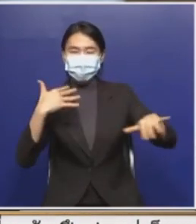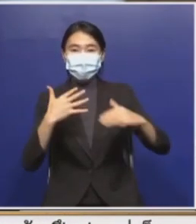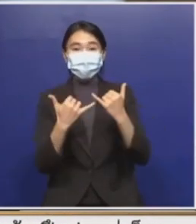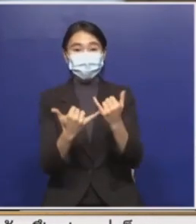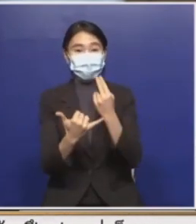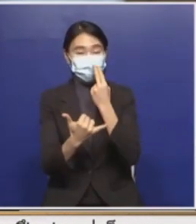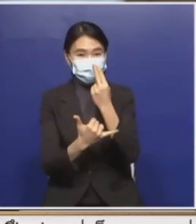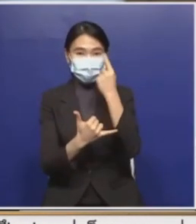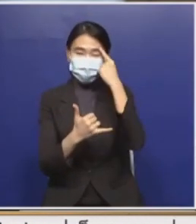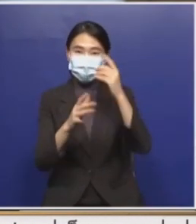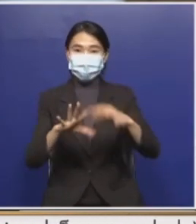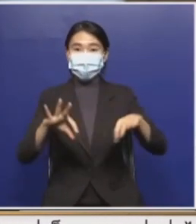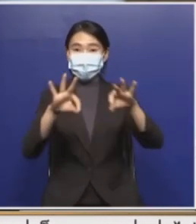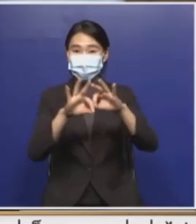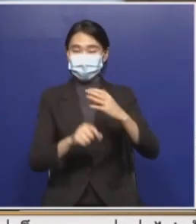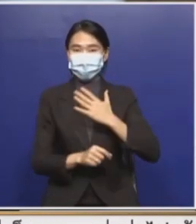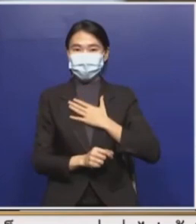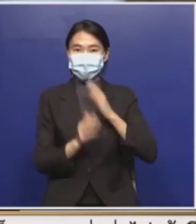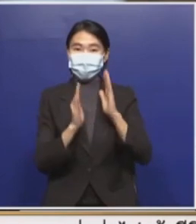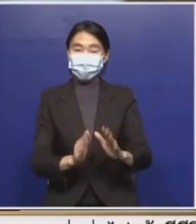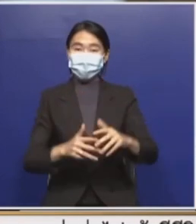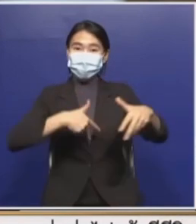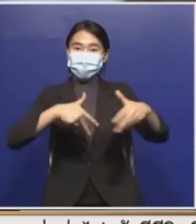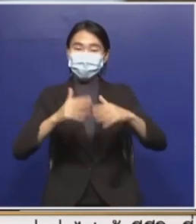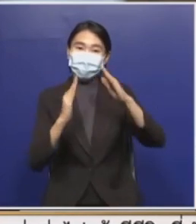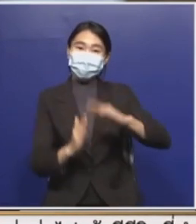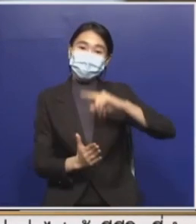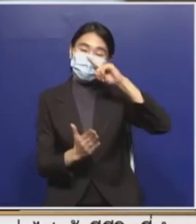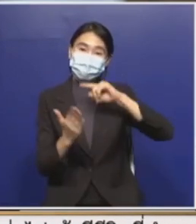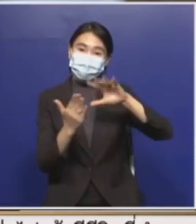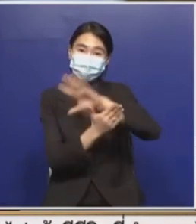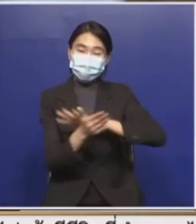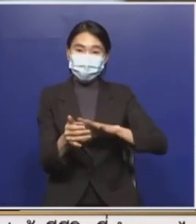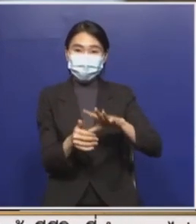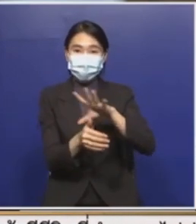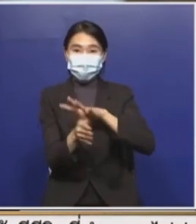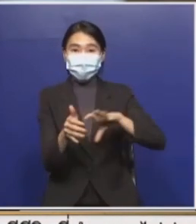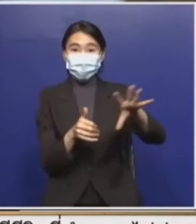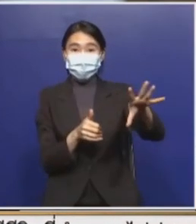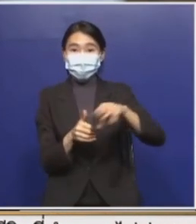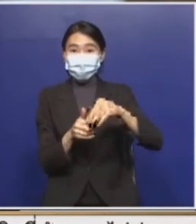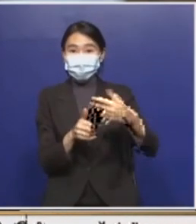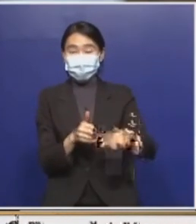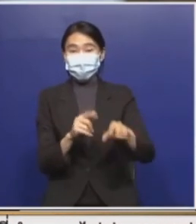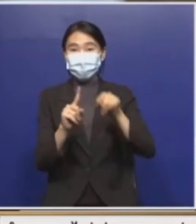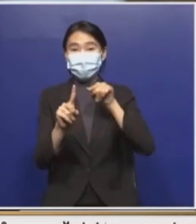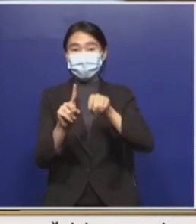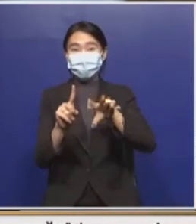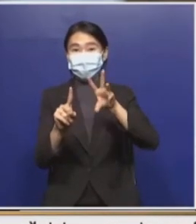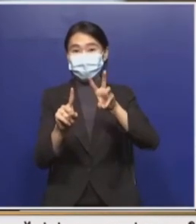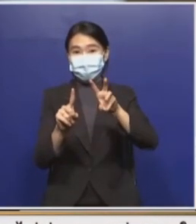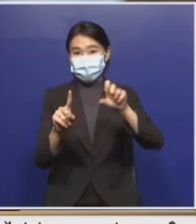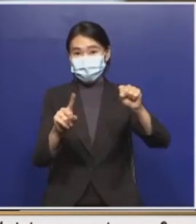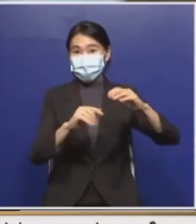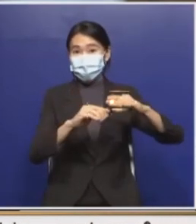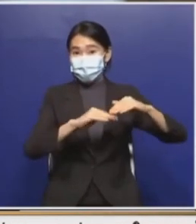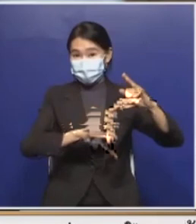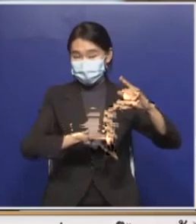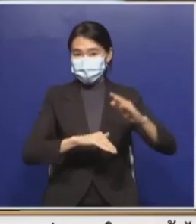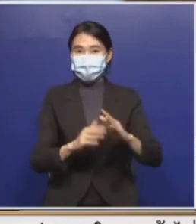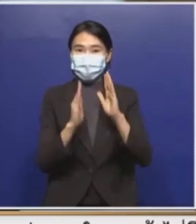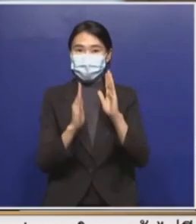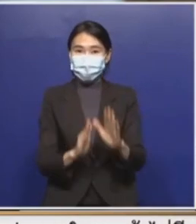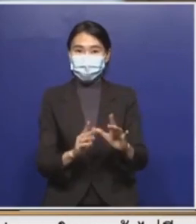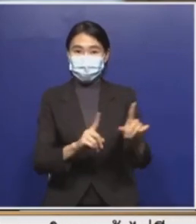นี้คนไทยติดเชื้อประมาณ 1.6 แสนคนแล้วก็มีคนตาย